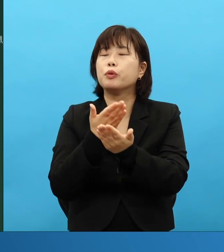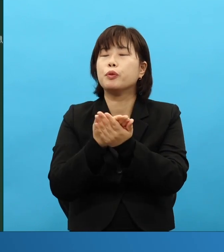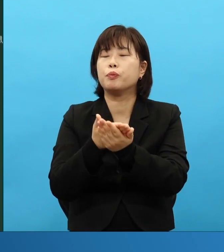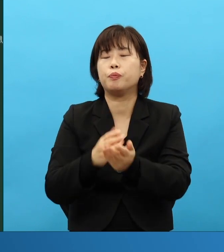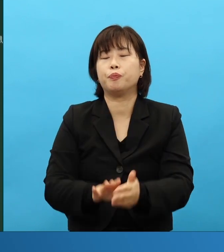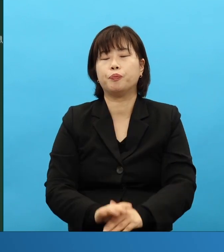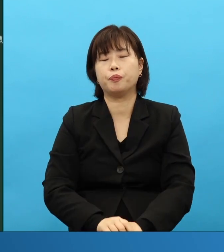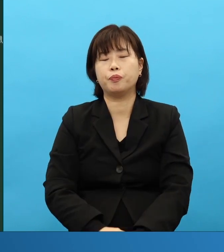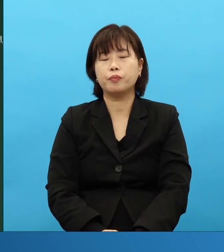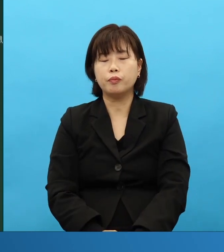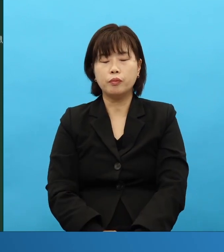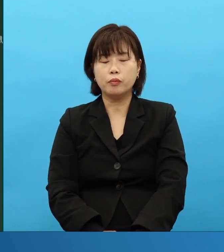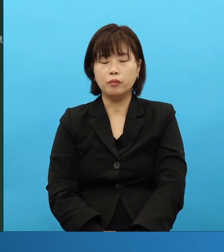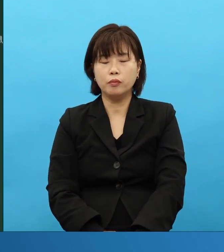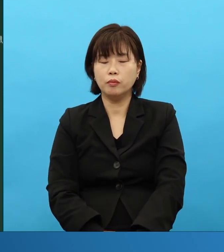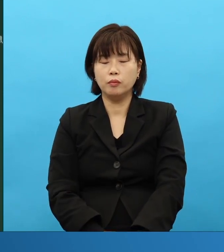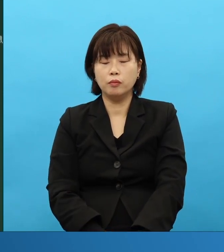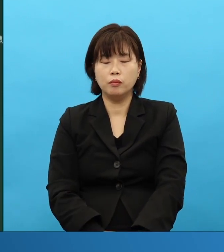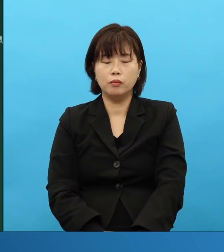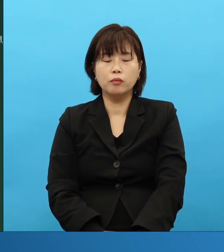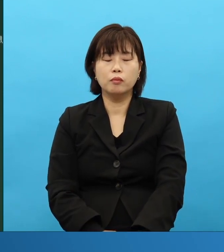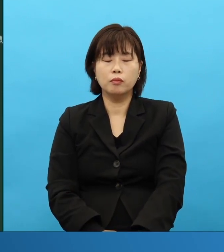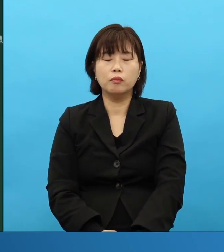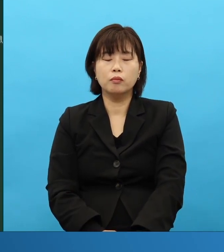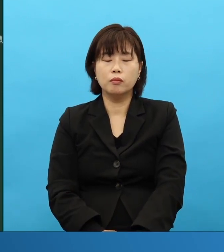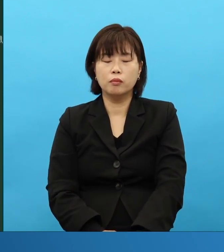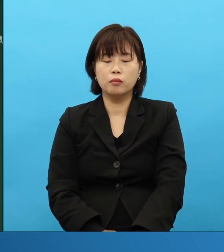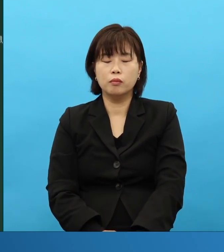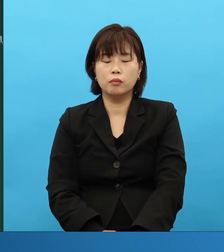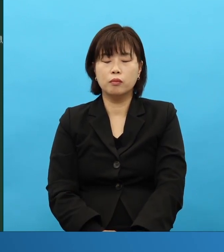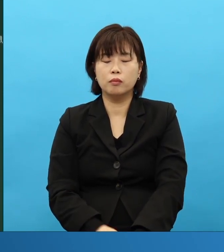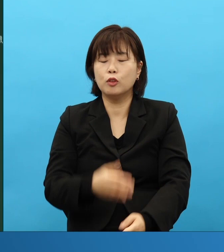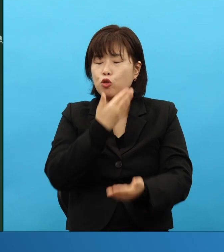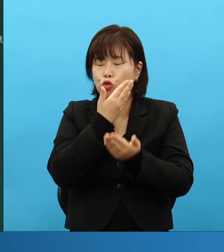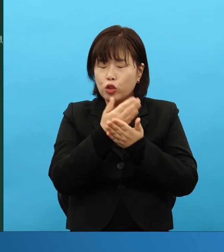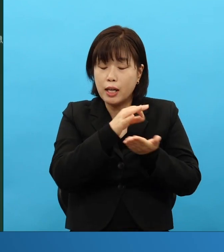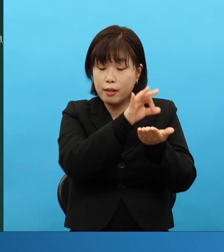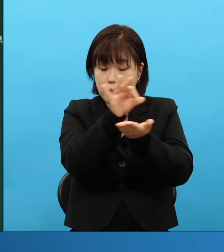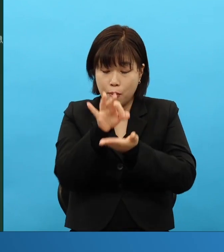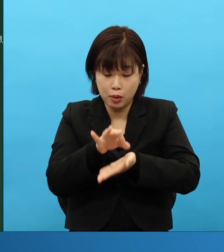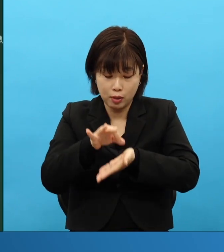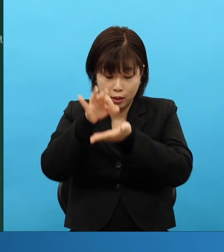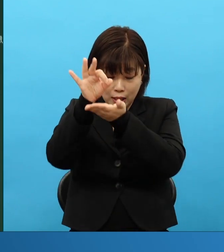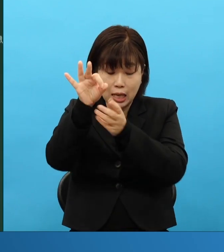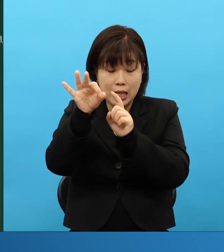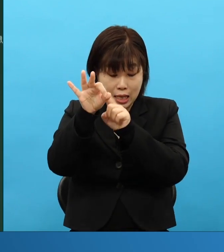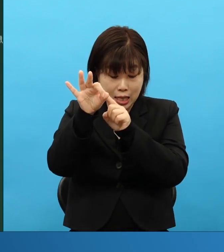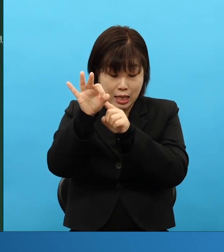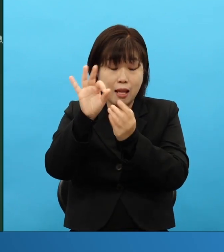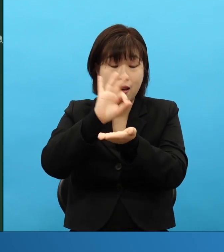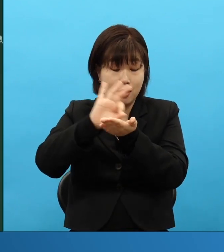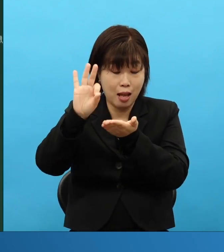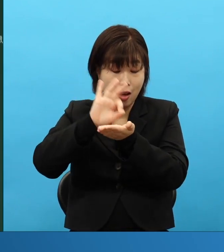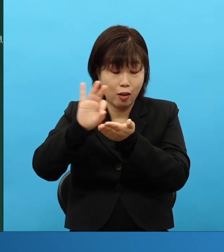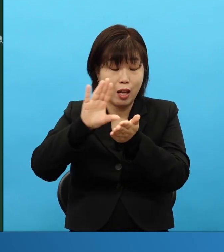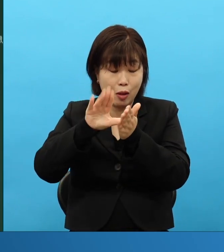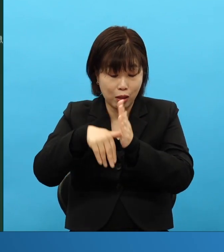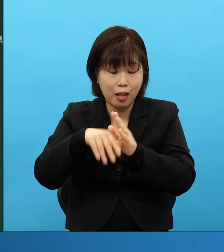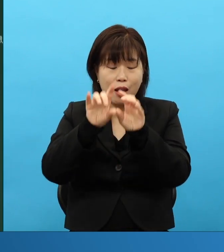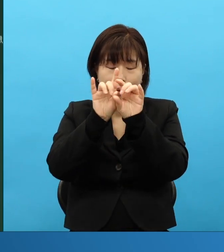that deceive us through our circumstances and through people. 귀한 힘을 들여 사오니 이 물질 드린 손길 쓰여지는